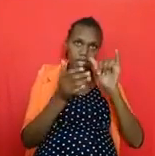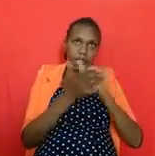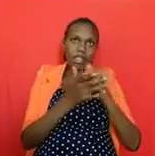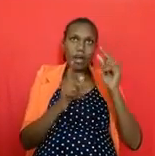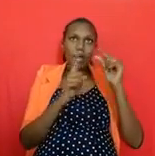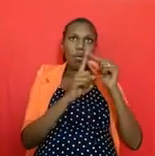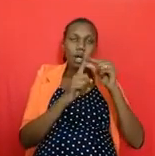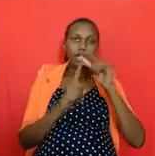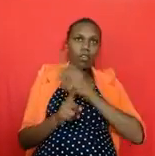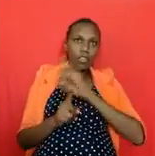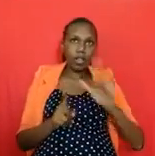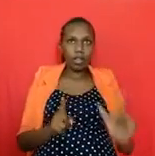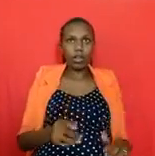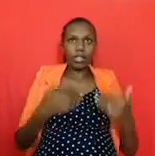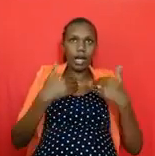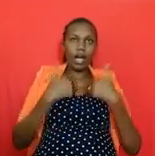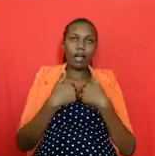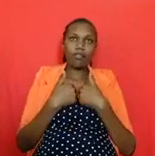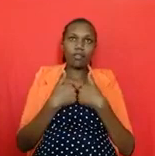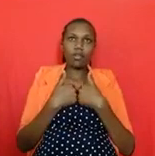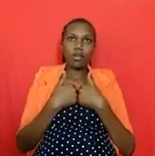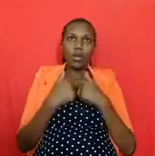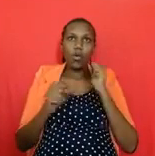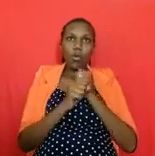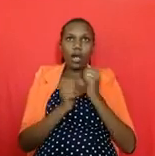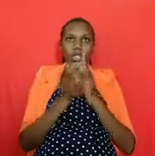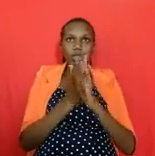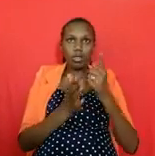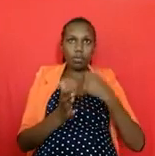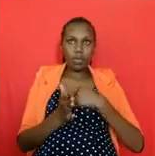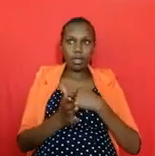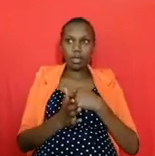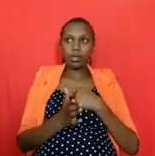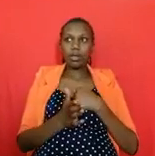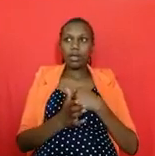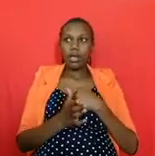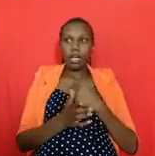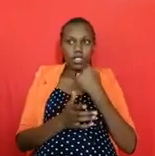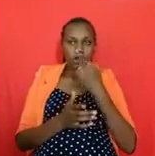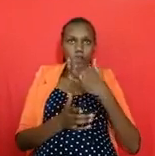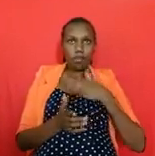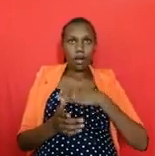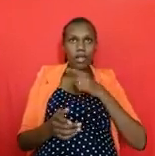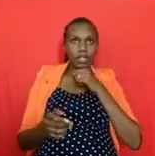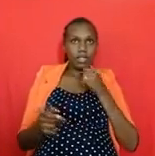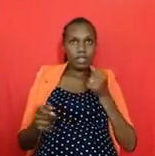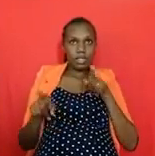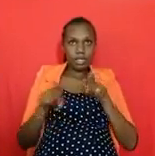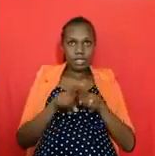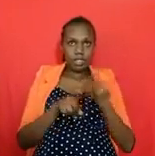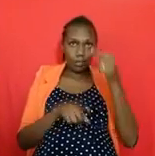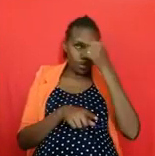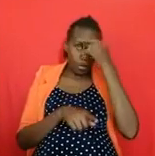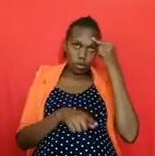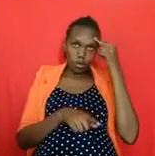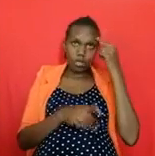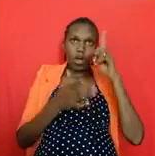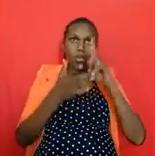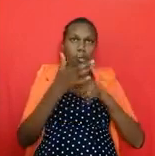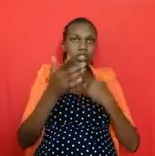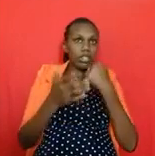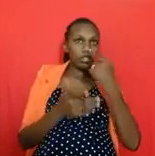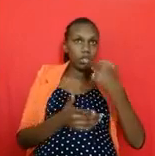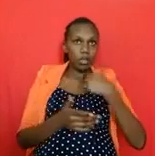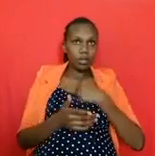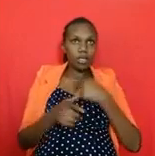ngai nĩgĩkĩte atĩa hamwe naniĩ my sister nĩ ndĩmwĩrire tondũ maũndũ marĩa niĩ provost anjĩrĩte